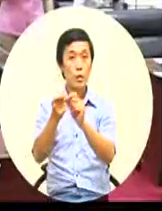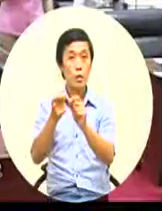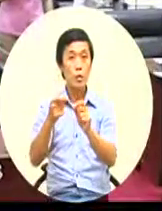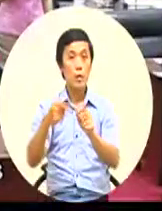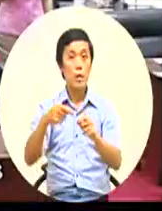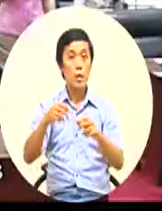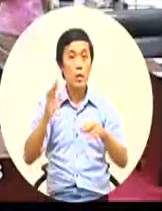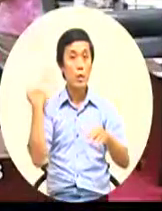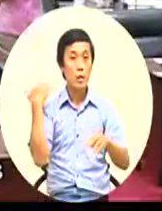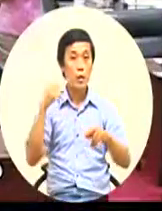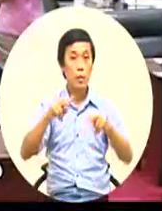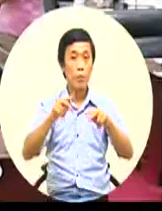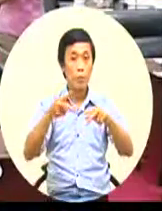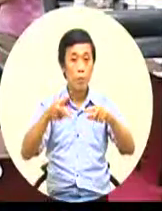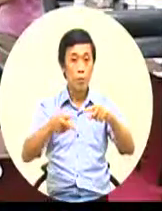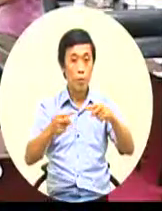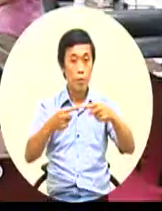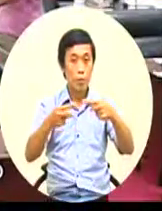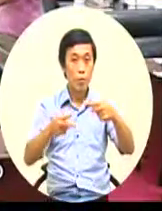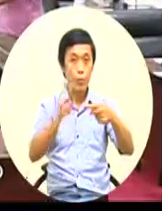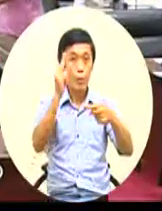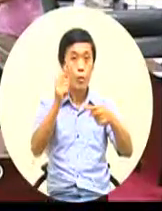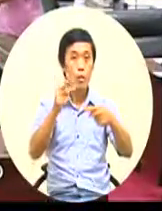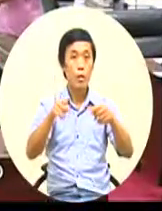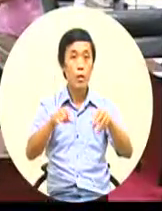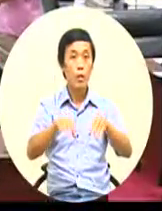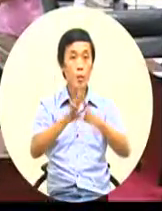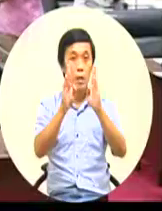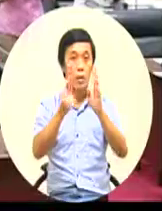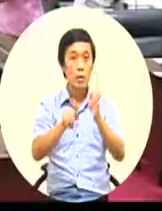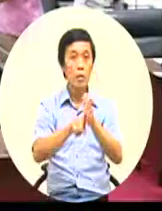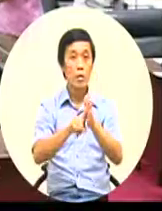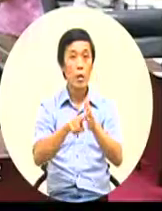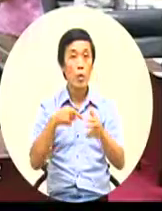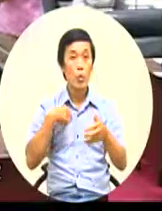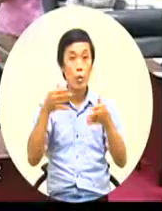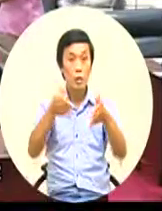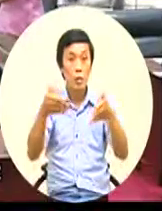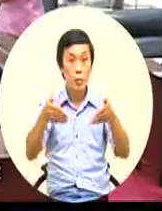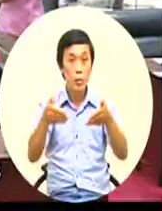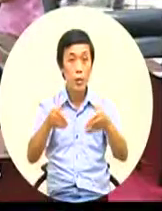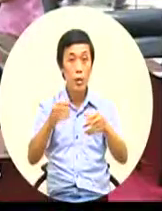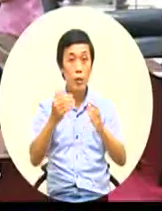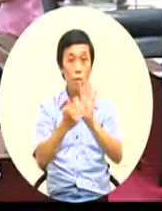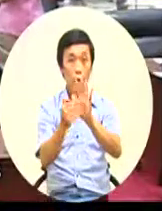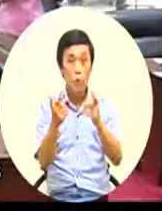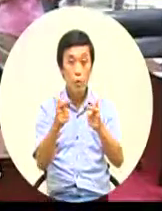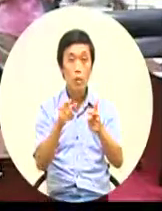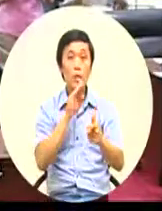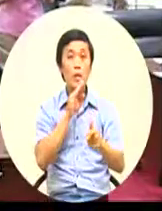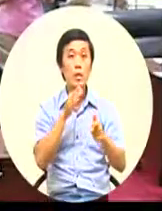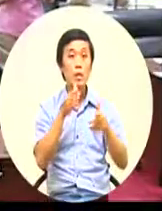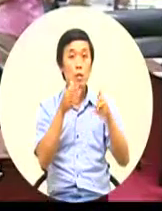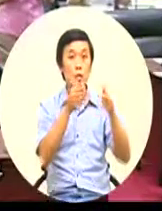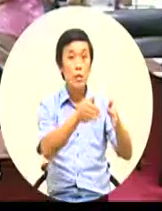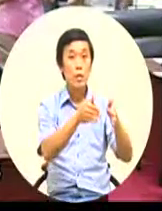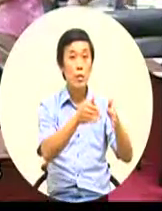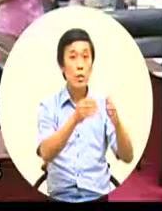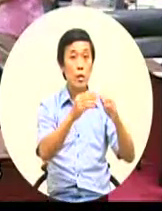反对这个案件，我不是反对新建，我是反对设置在纳古塔的旁边，以百姓观感